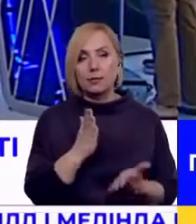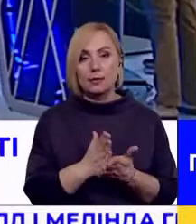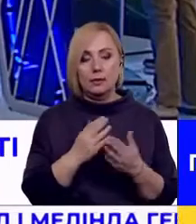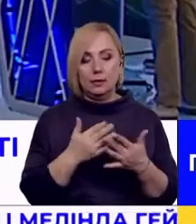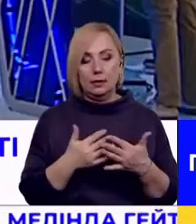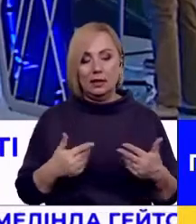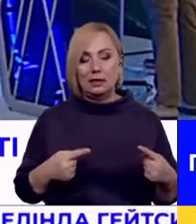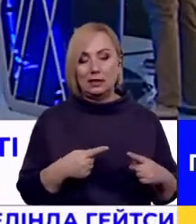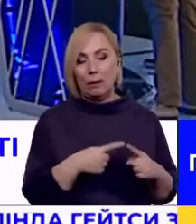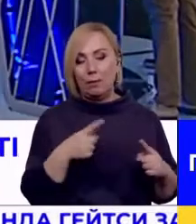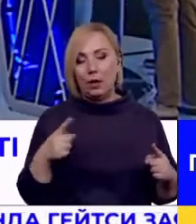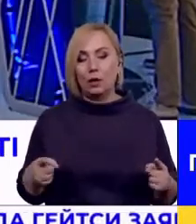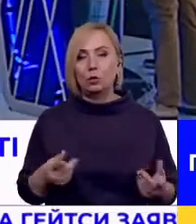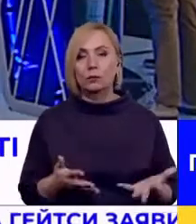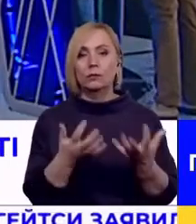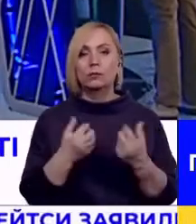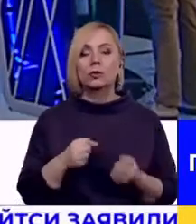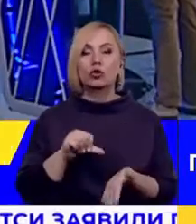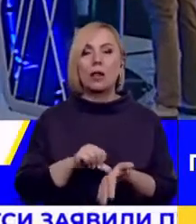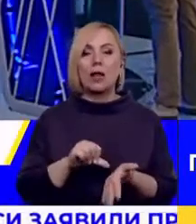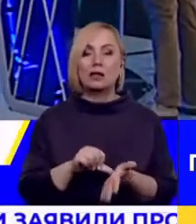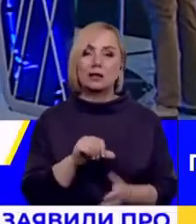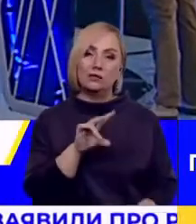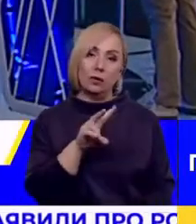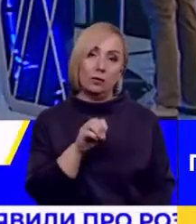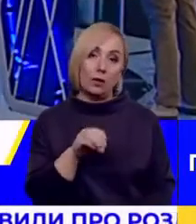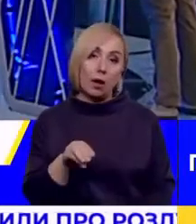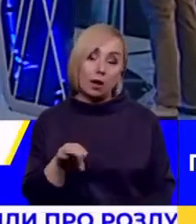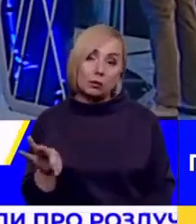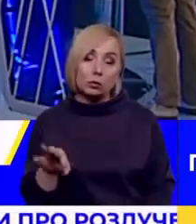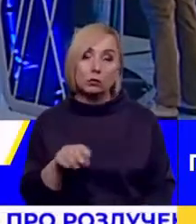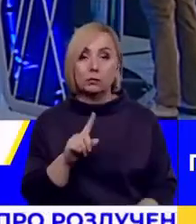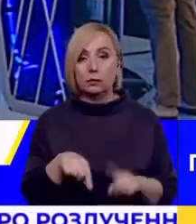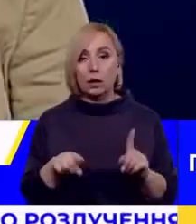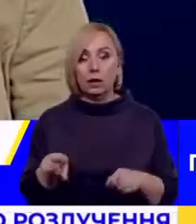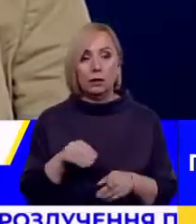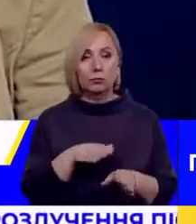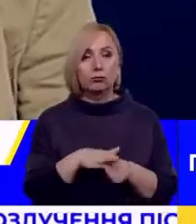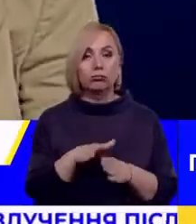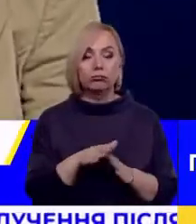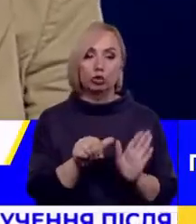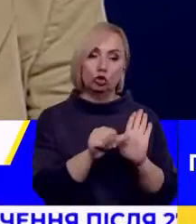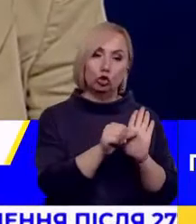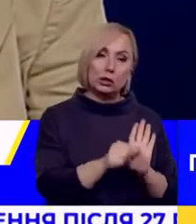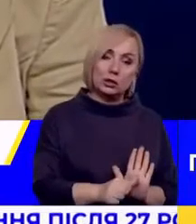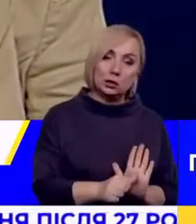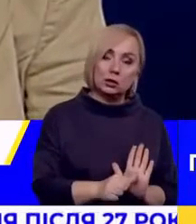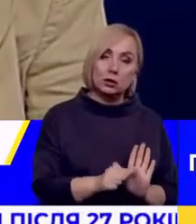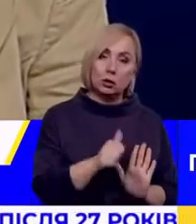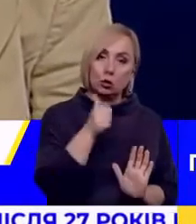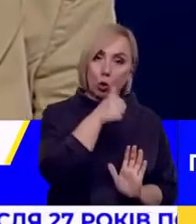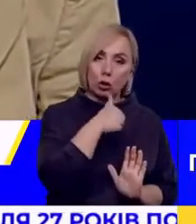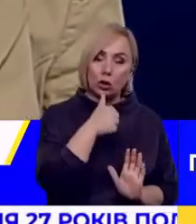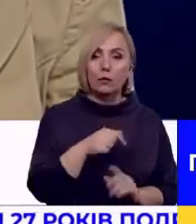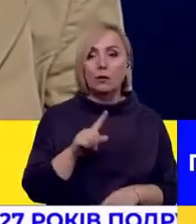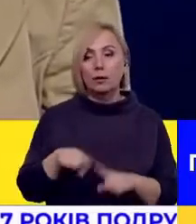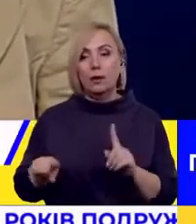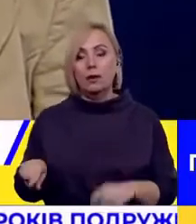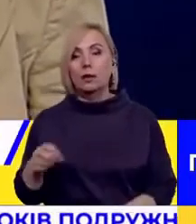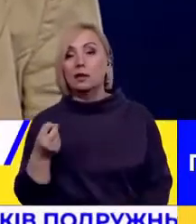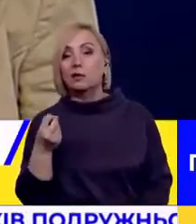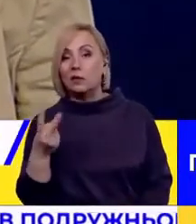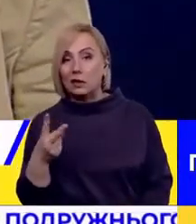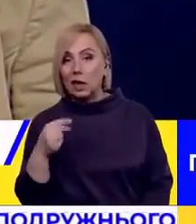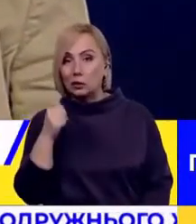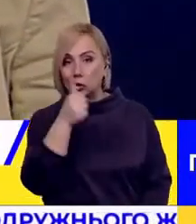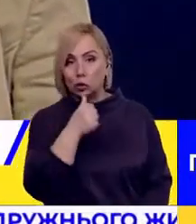власне, набуття самого членства в НАТО. Деякі країни проходили її за 6 років, деякі за 12 років. Тобто нашим глядачам треба